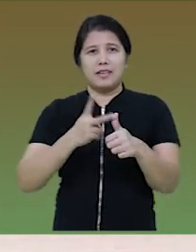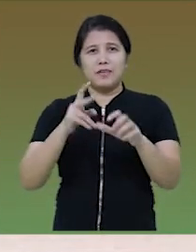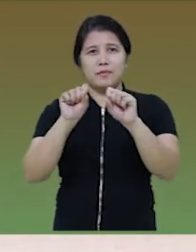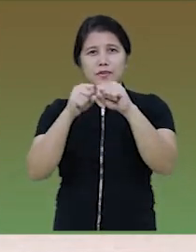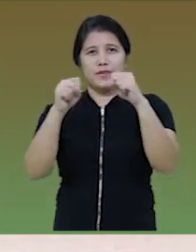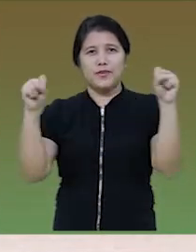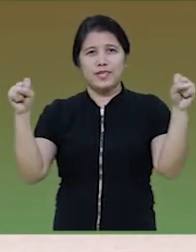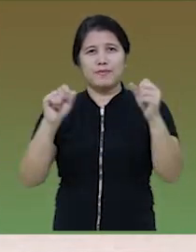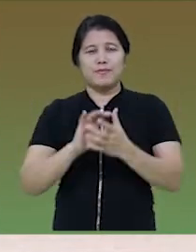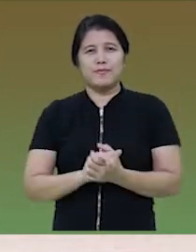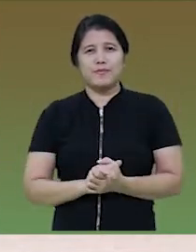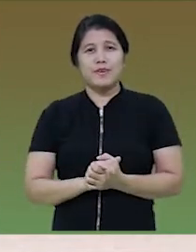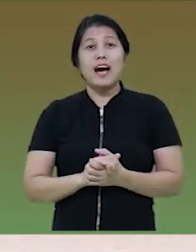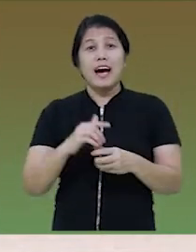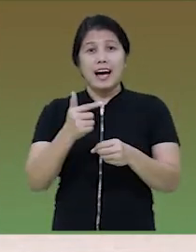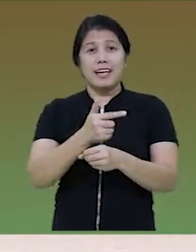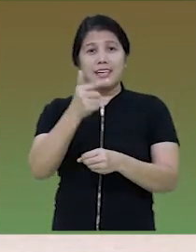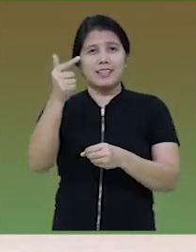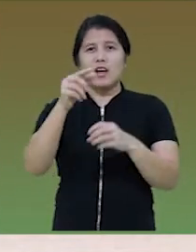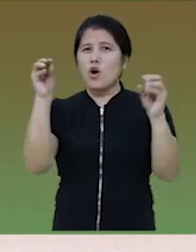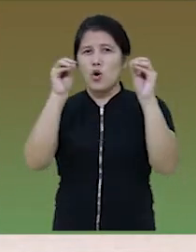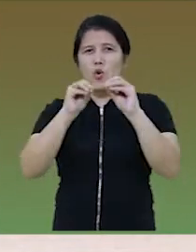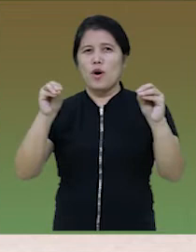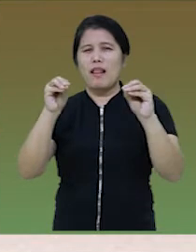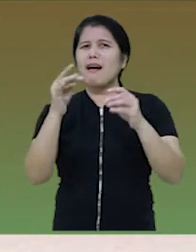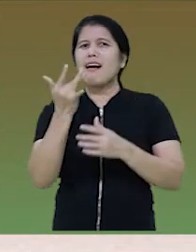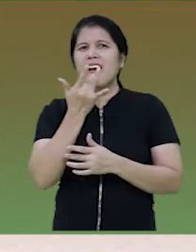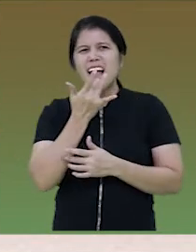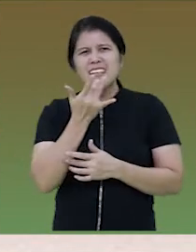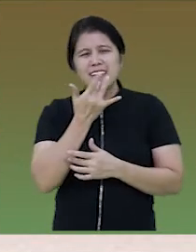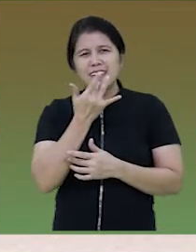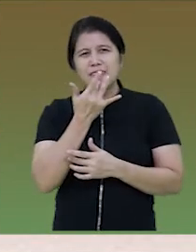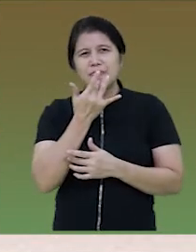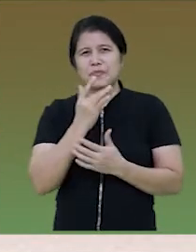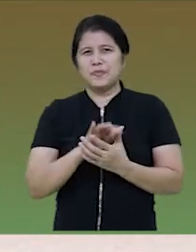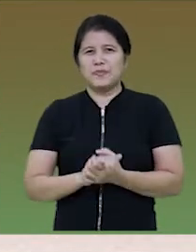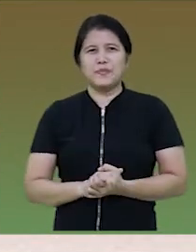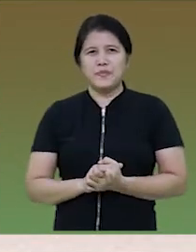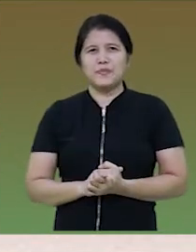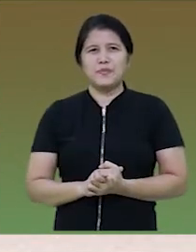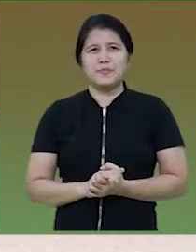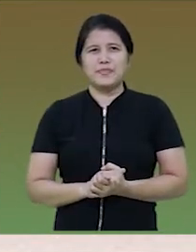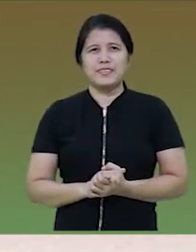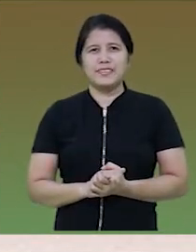Pangalawang pangungusap, ang gas ay walang lasa.